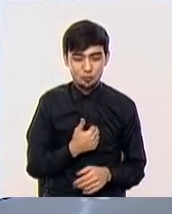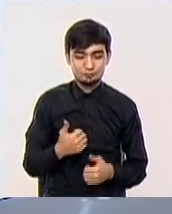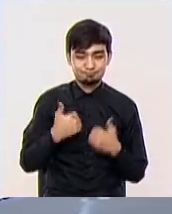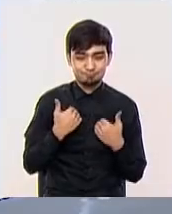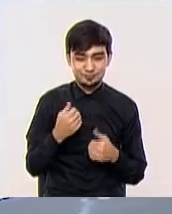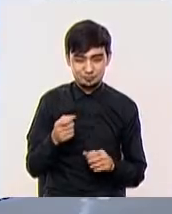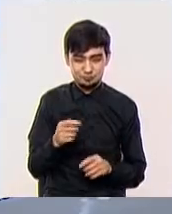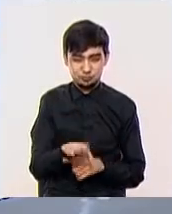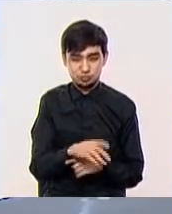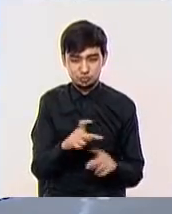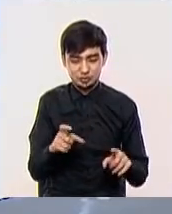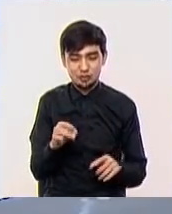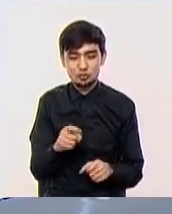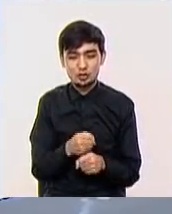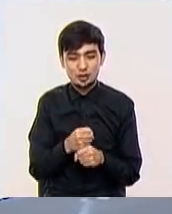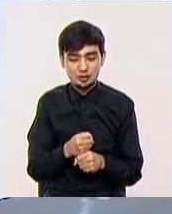кандай жумуштар жасоо керек?